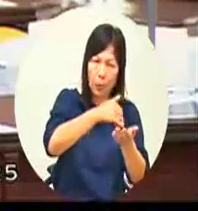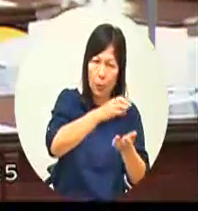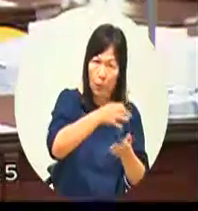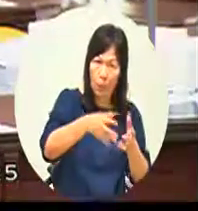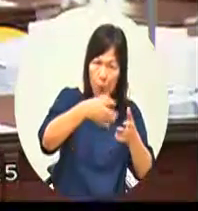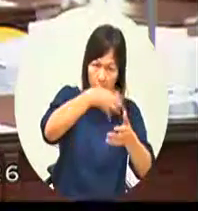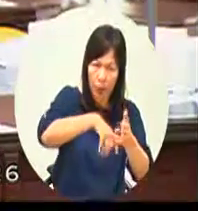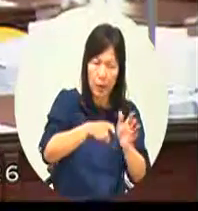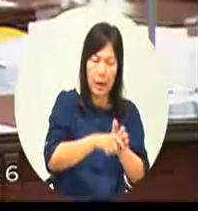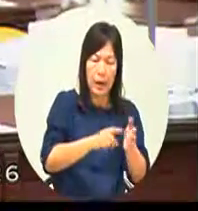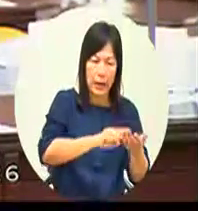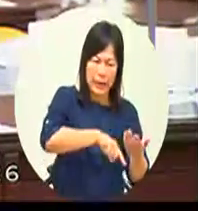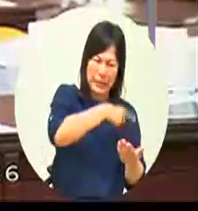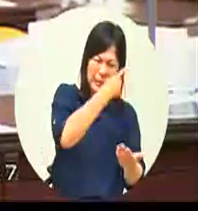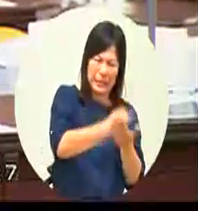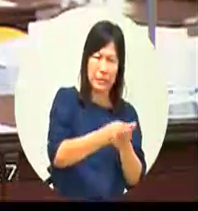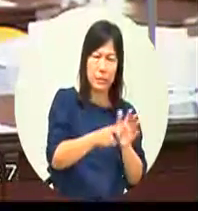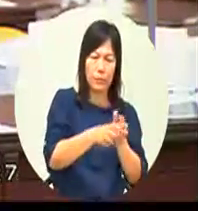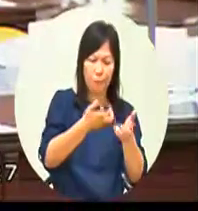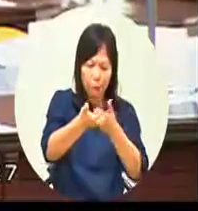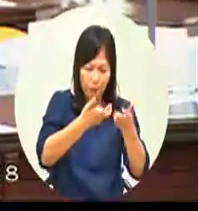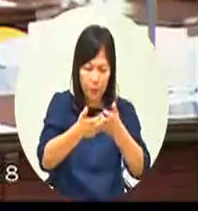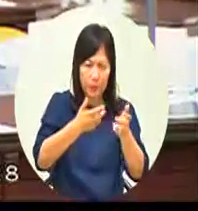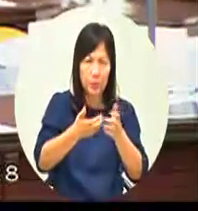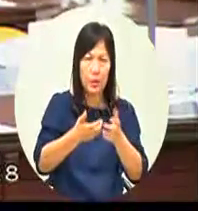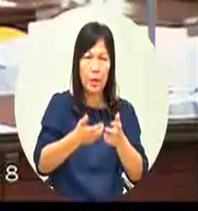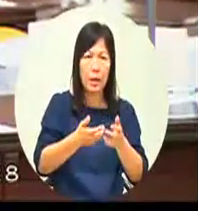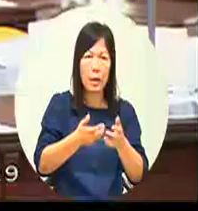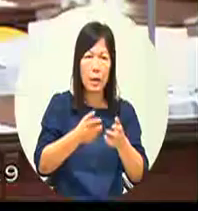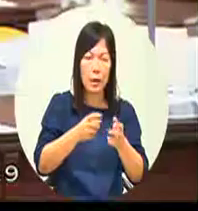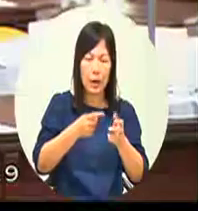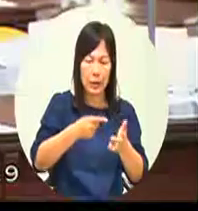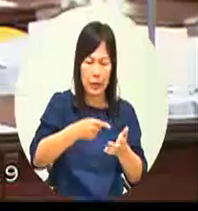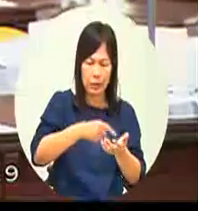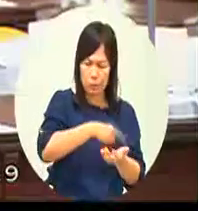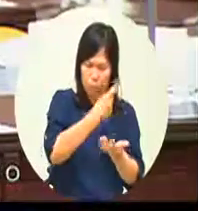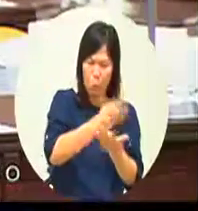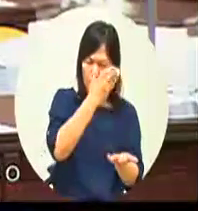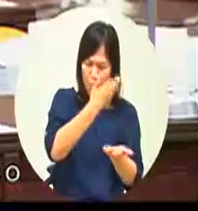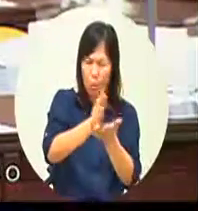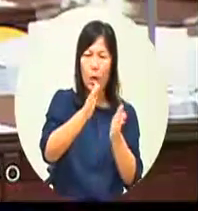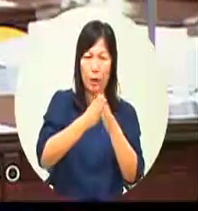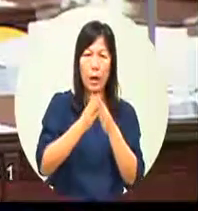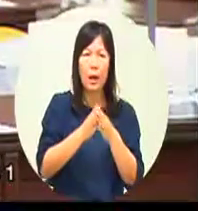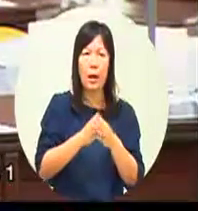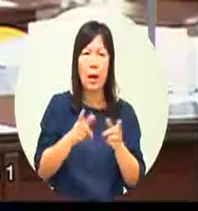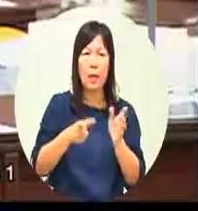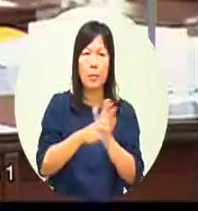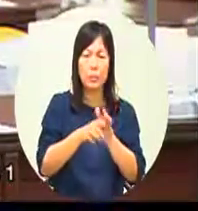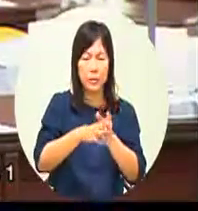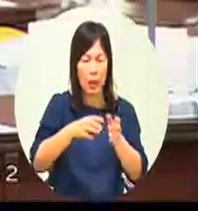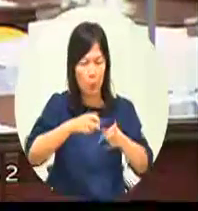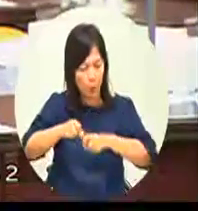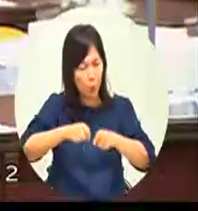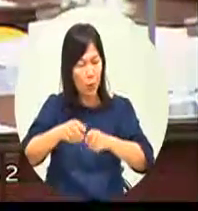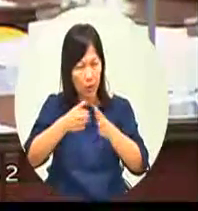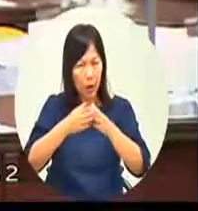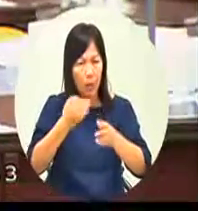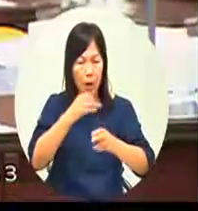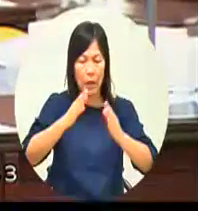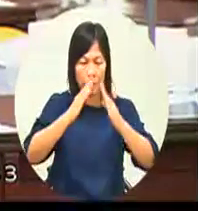做一遍，对不对吼？分期分段，对不对吼？一次解决。啊，若无，就是讲爱咧规划都跟